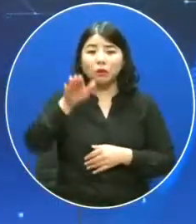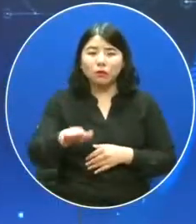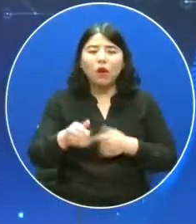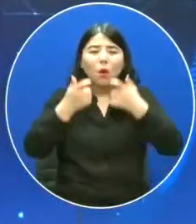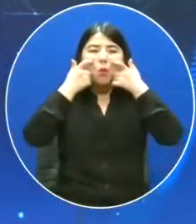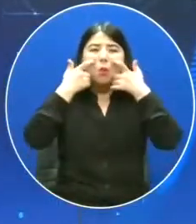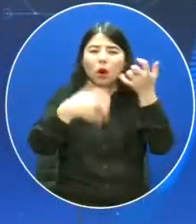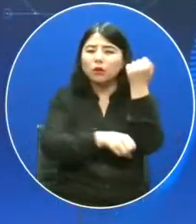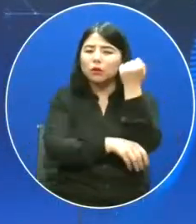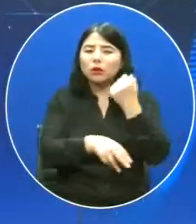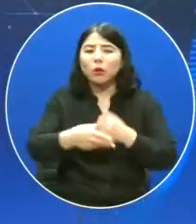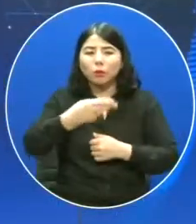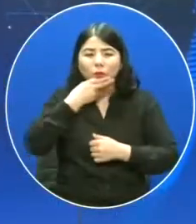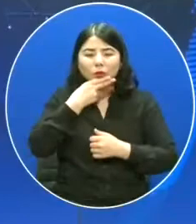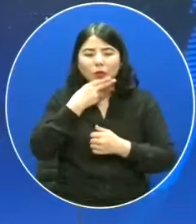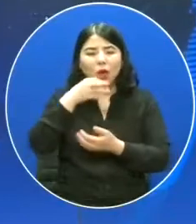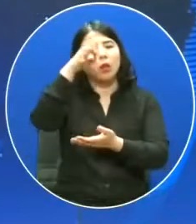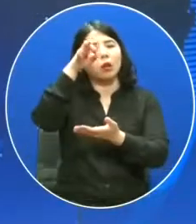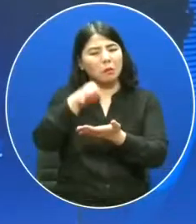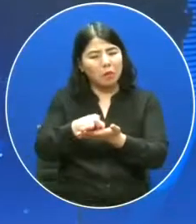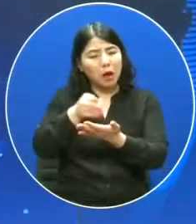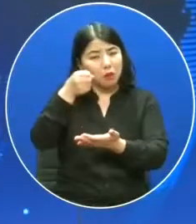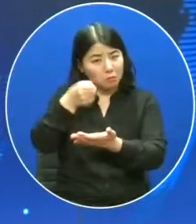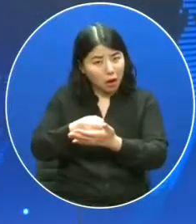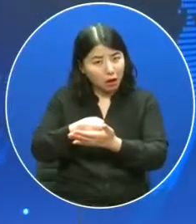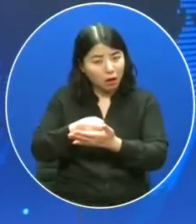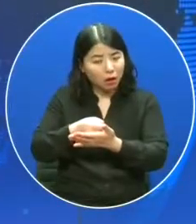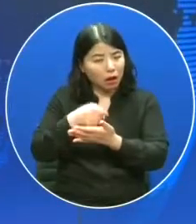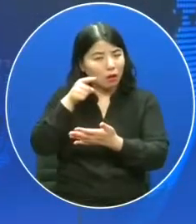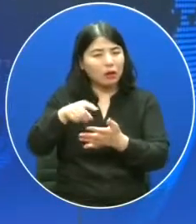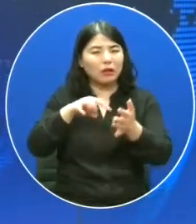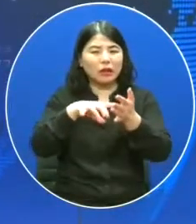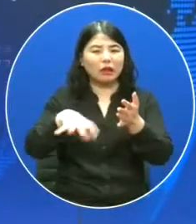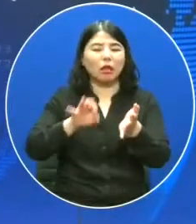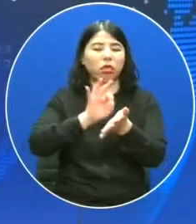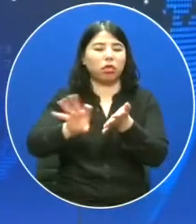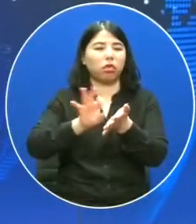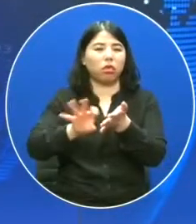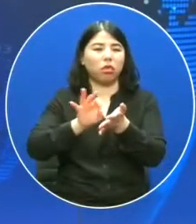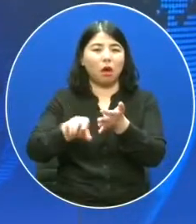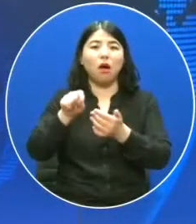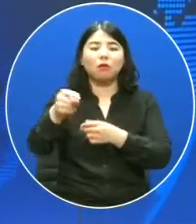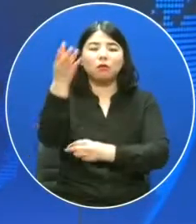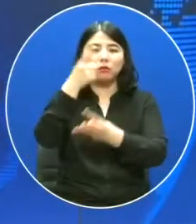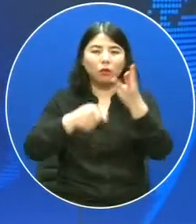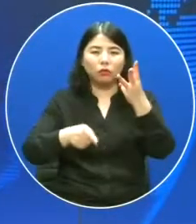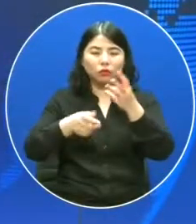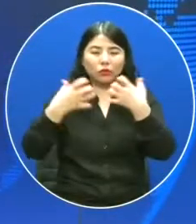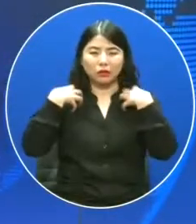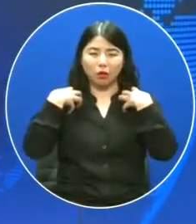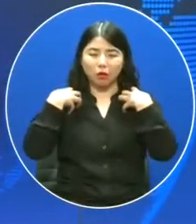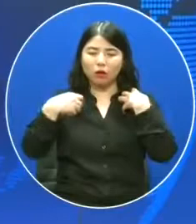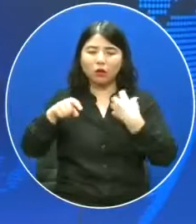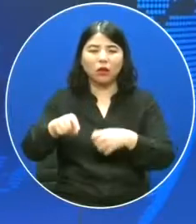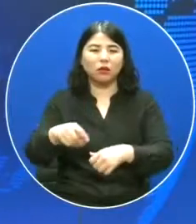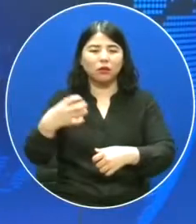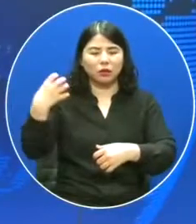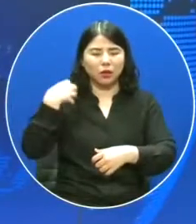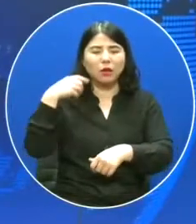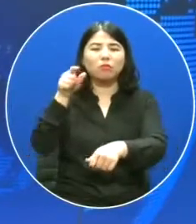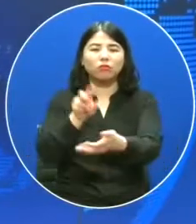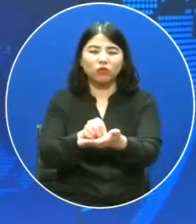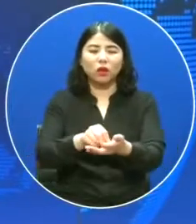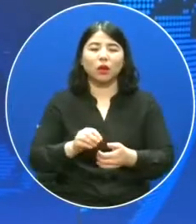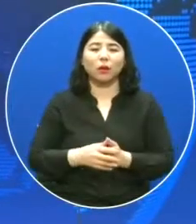하지만 뚜렷한 근거 없이 가격을 낮게 책정했다면 세금 낭비를 초래한 청주시 무책임한 행정이